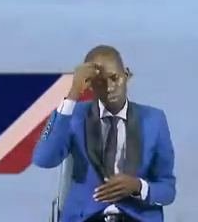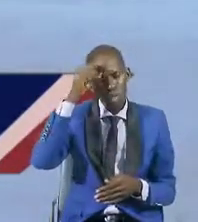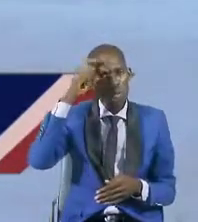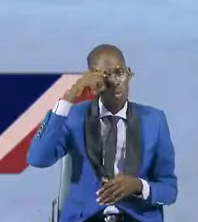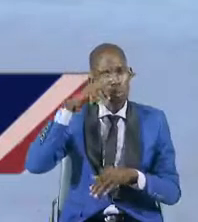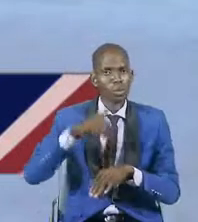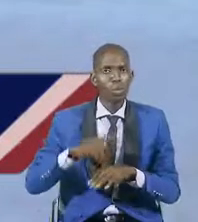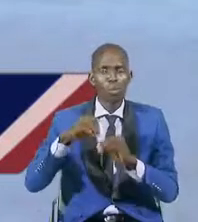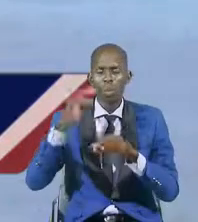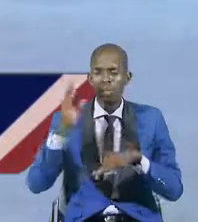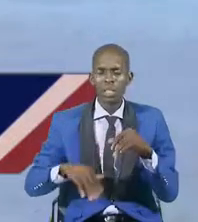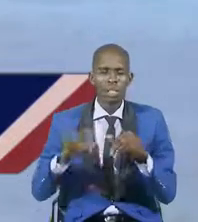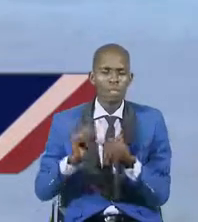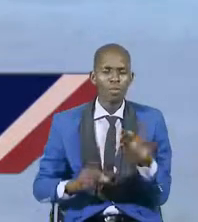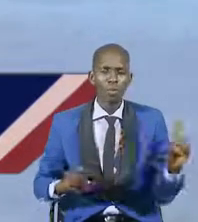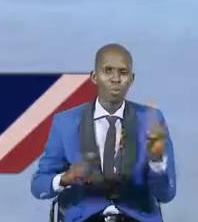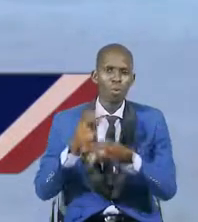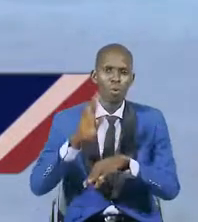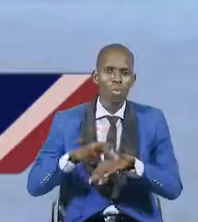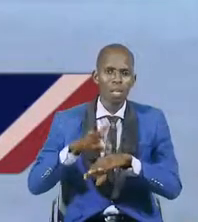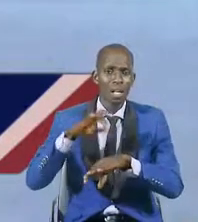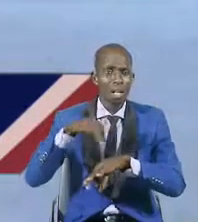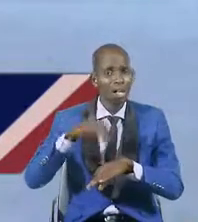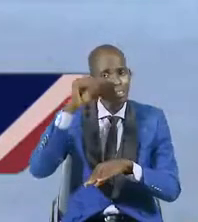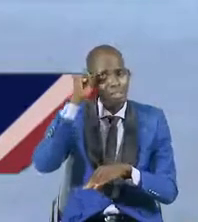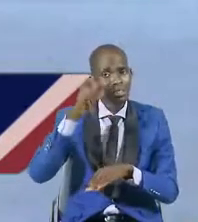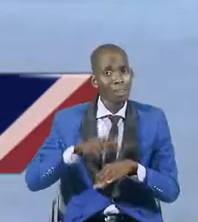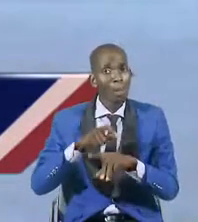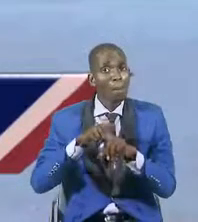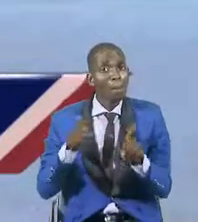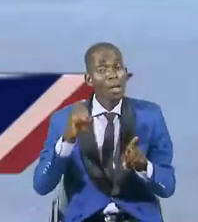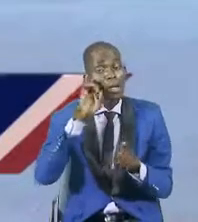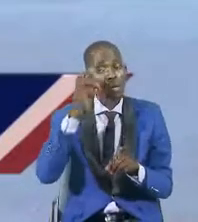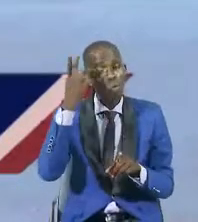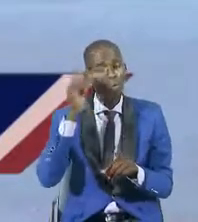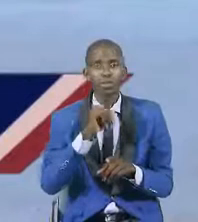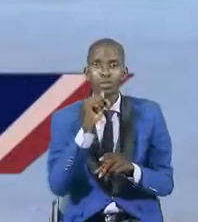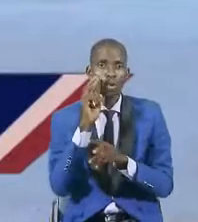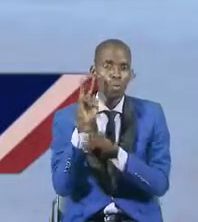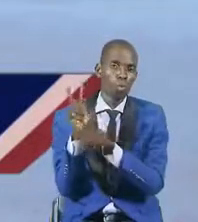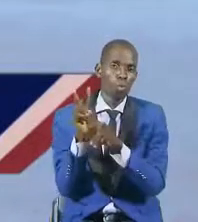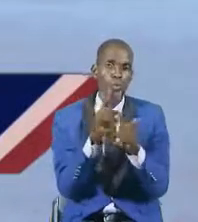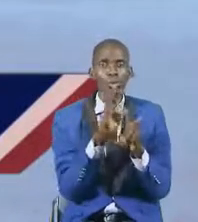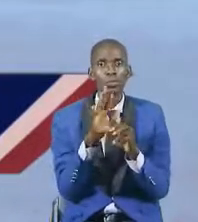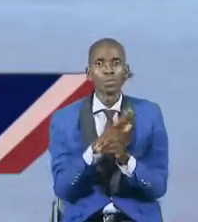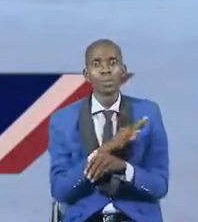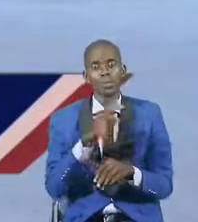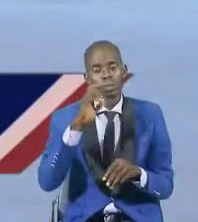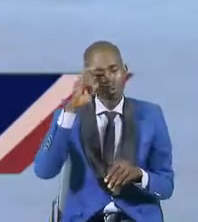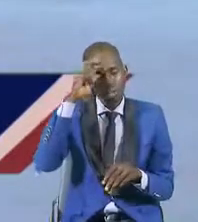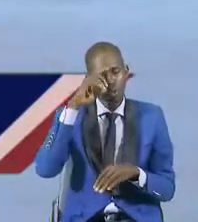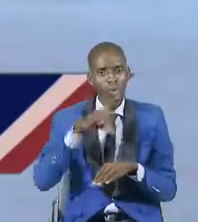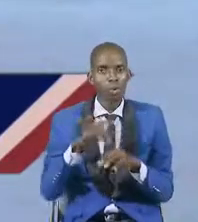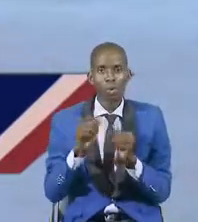qui vivaient sur terre en son temps. Mais ben, il n'était pas vigilant. La sagesse sans